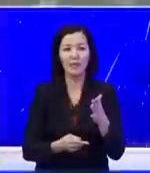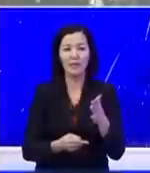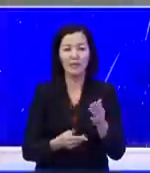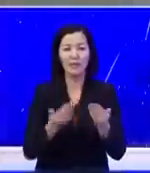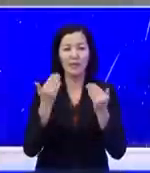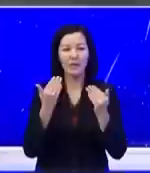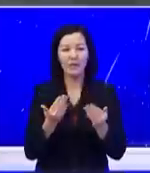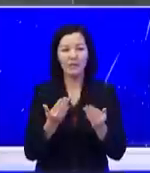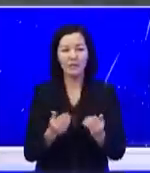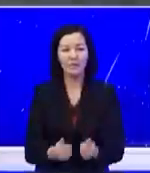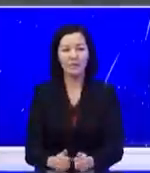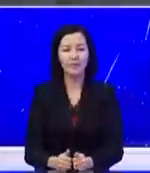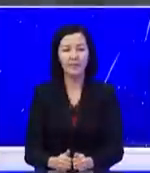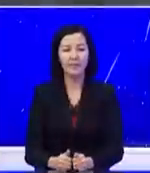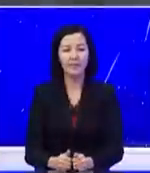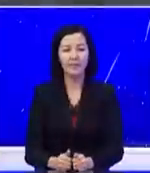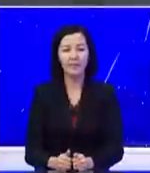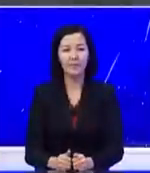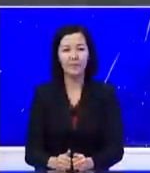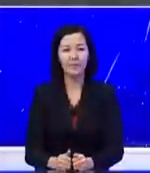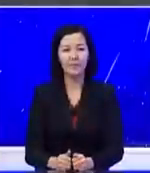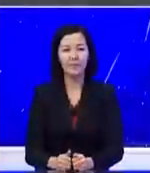бара жатқан.